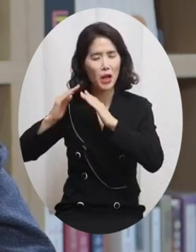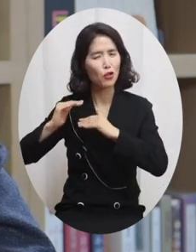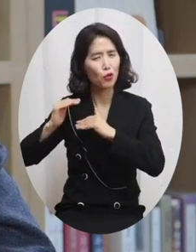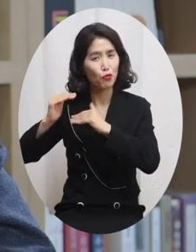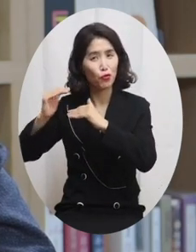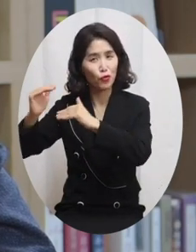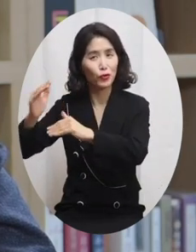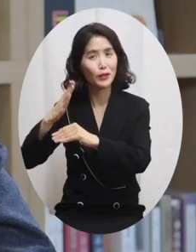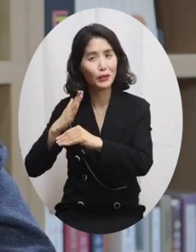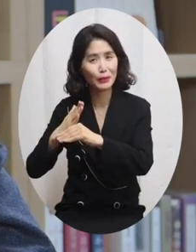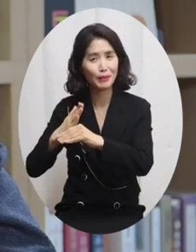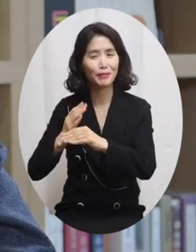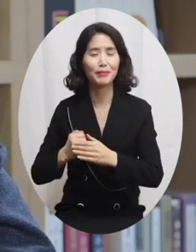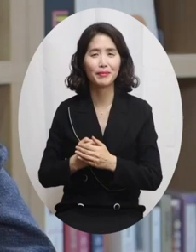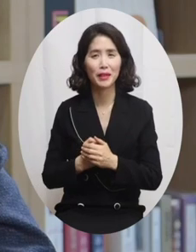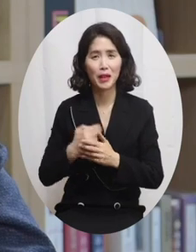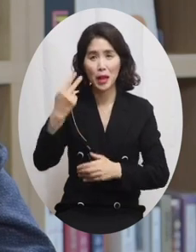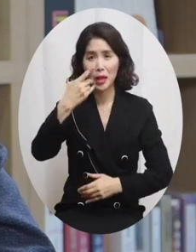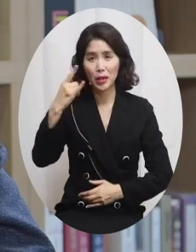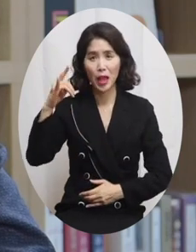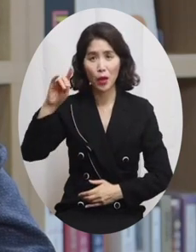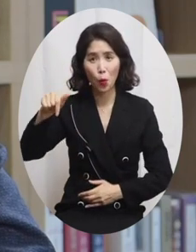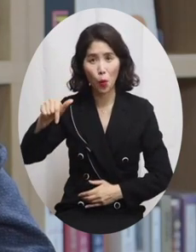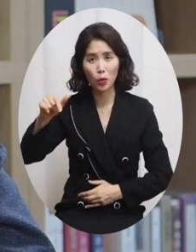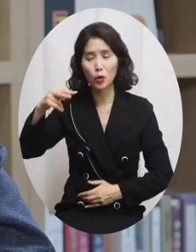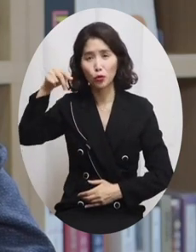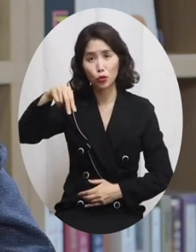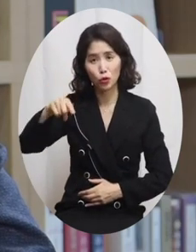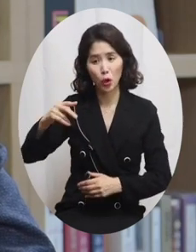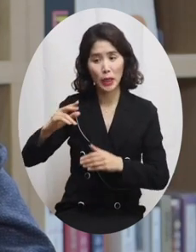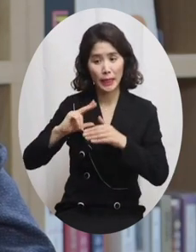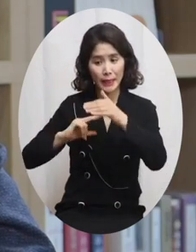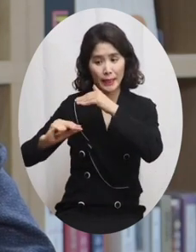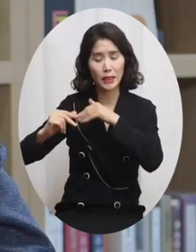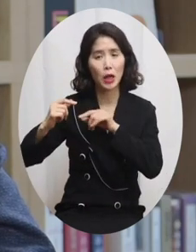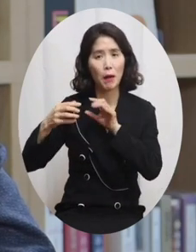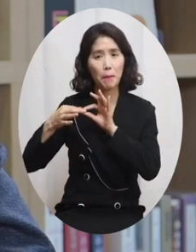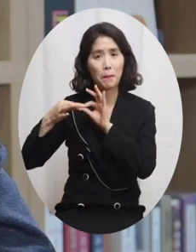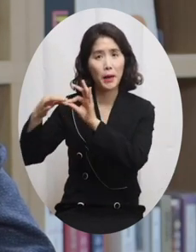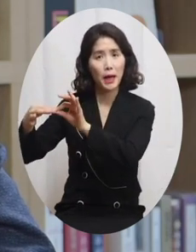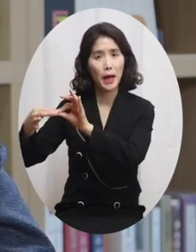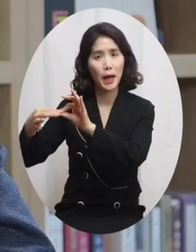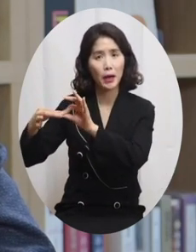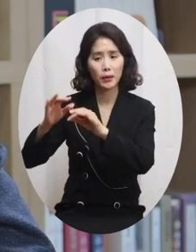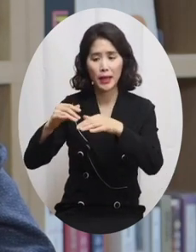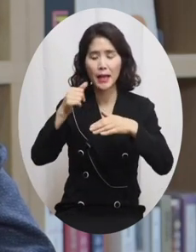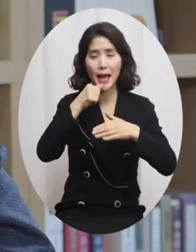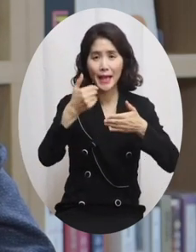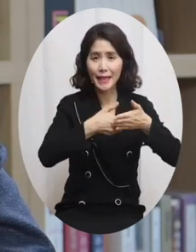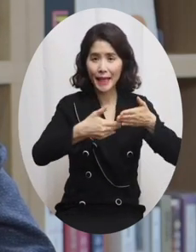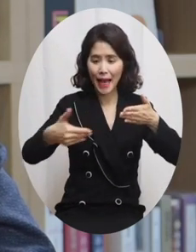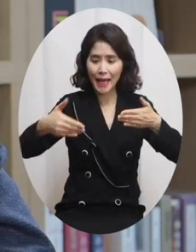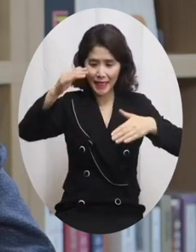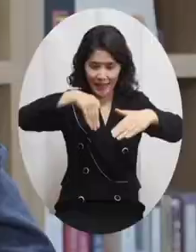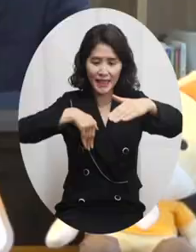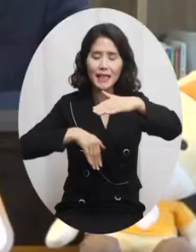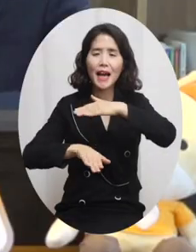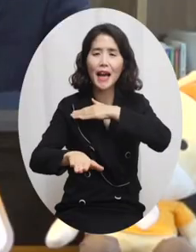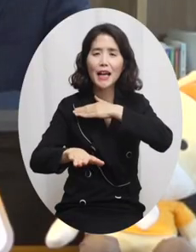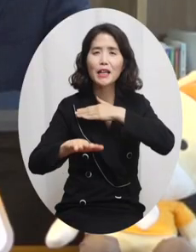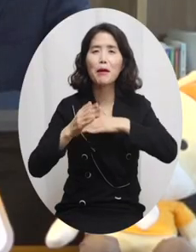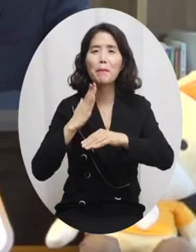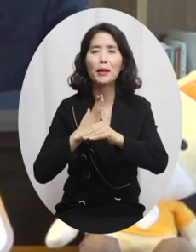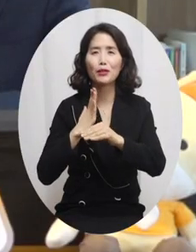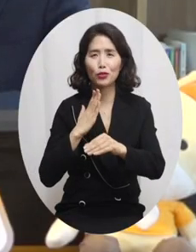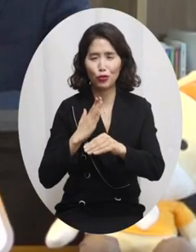진행을 하고 있는데 그 대곡수사 전철은 이번에 한강 그 하부 공간 지하 공간을 통과를 했어요. 그래서